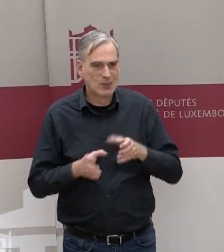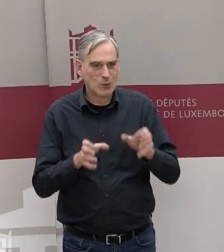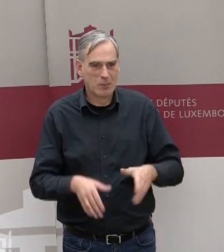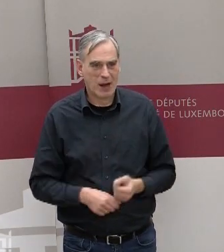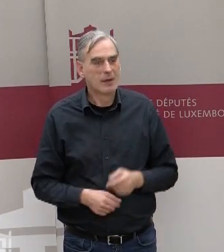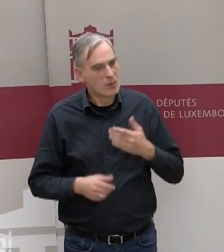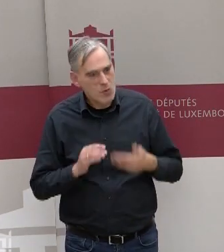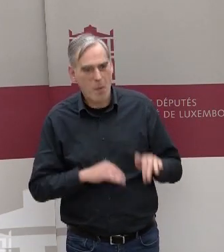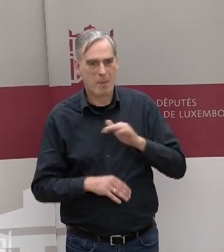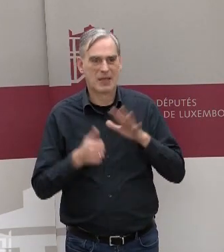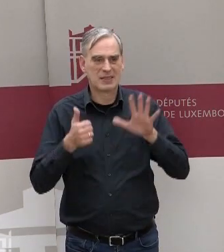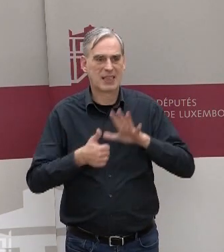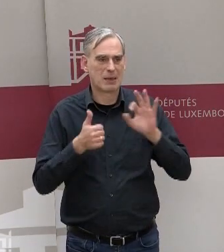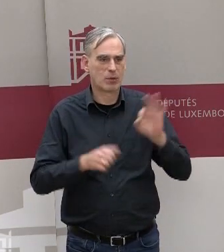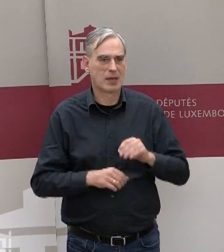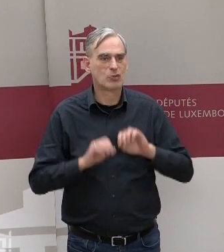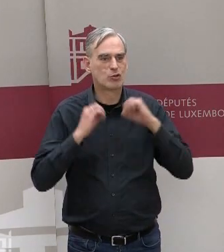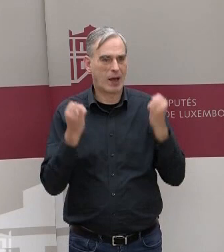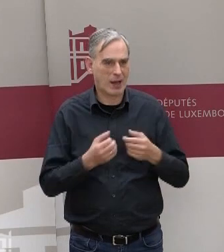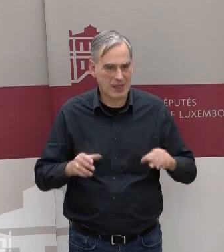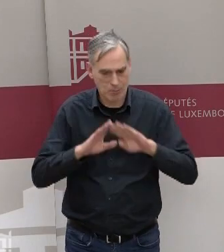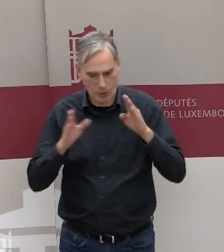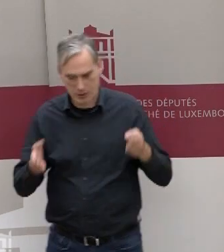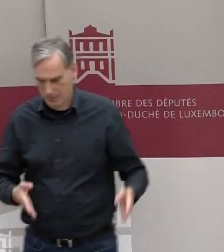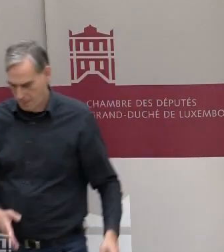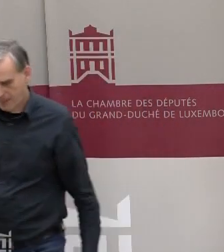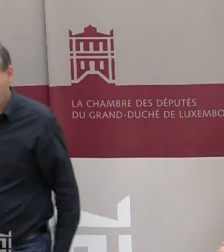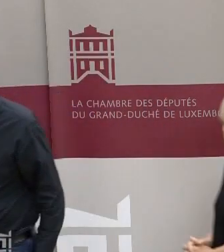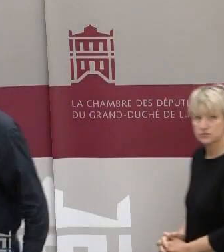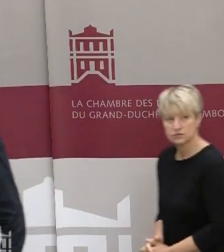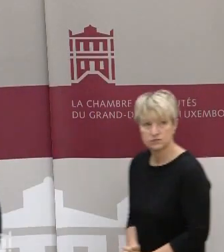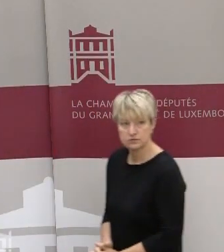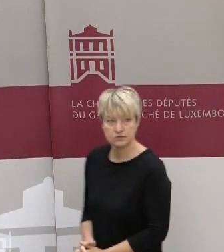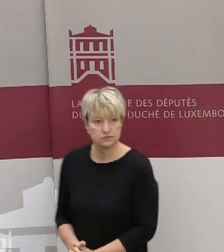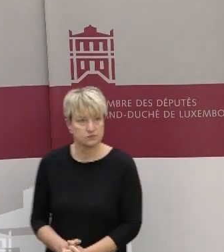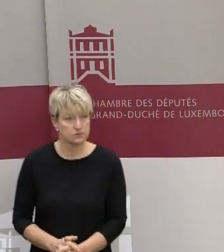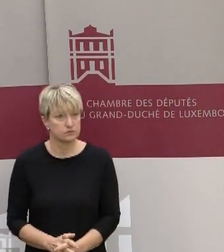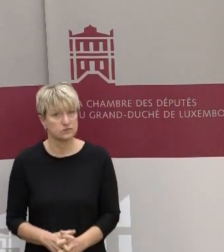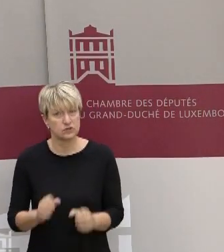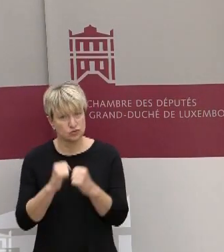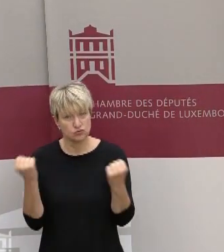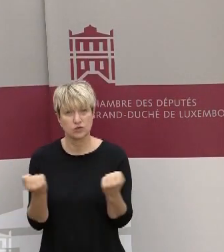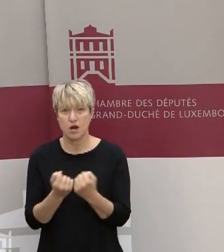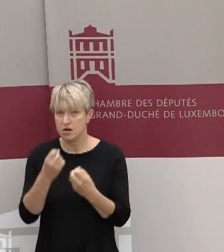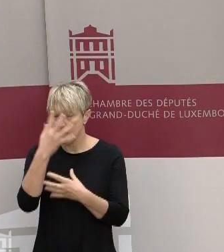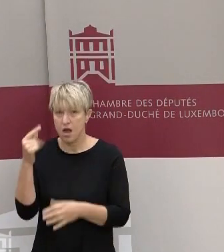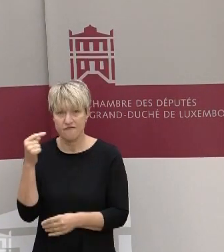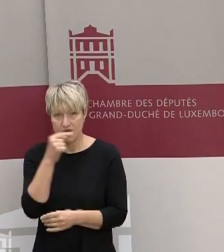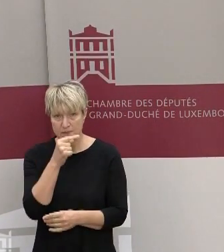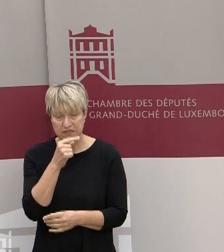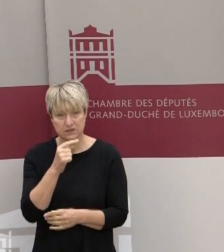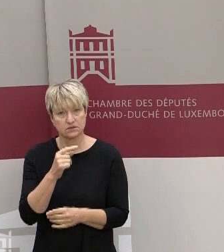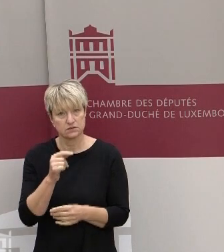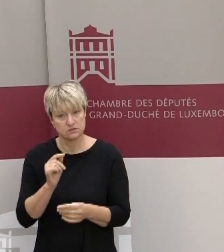Gebäuden vom Staat. Der Staat hat es heute also klar verpasst, eine Vierreiterrolle anzuholen. An den Preis,